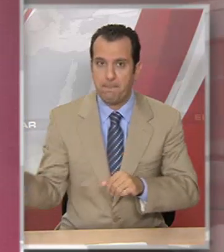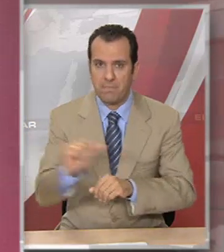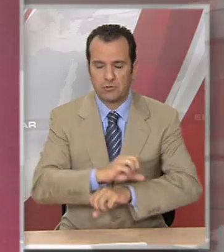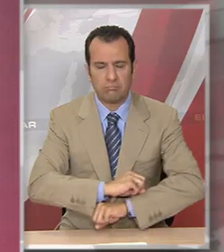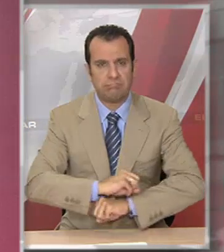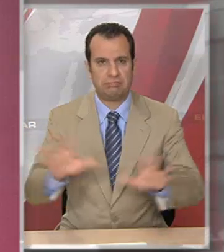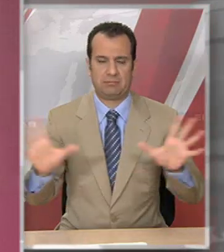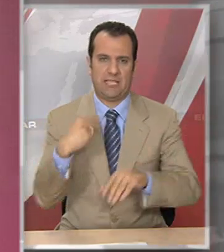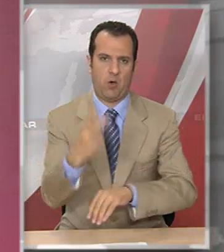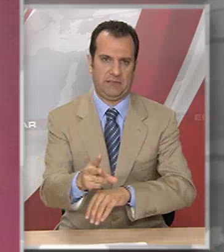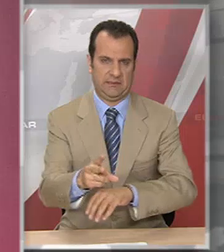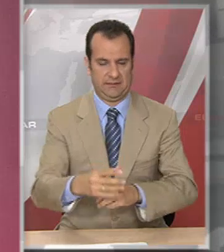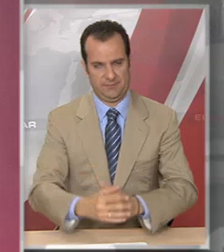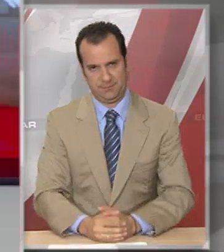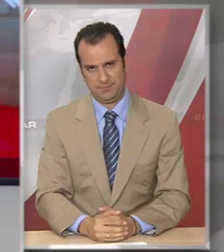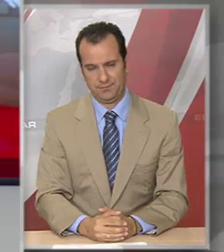οθόνες.